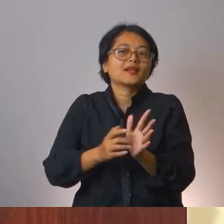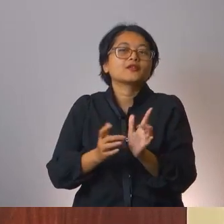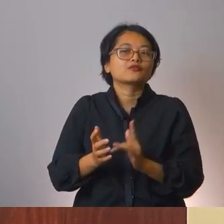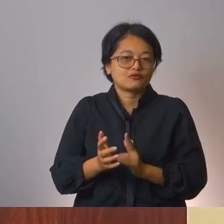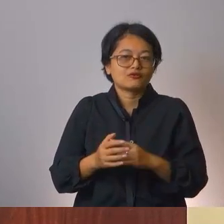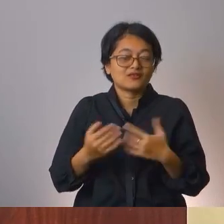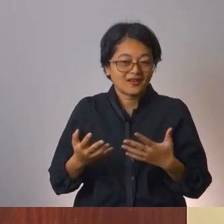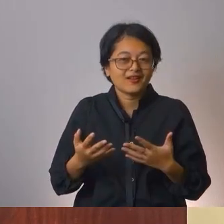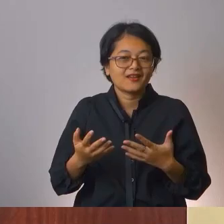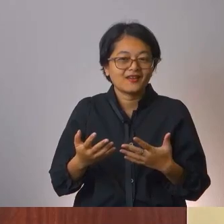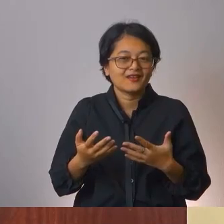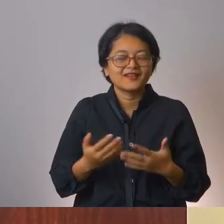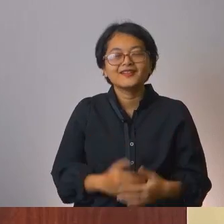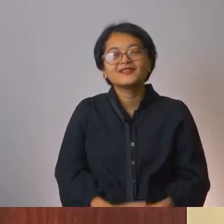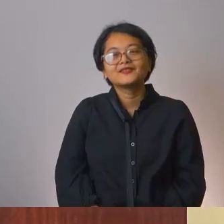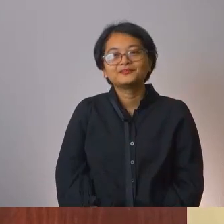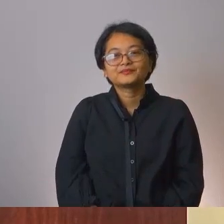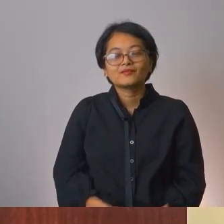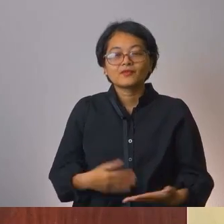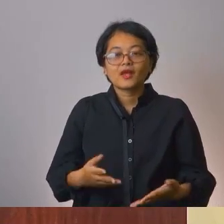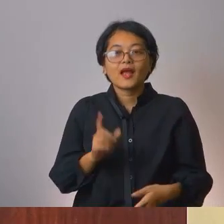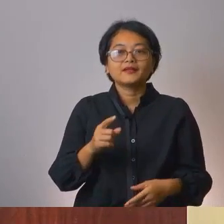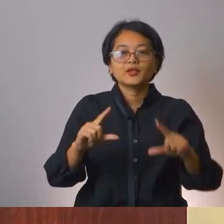Saya ajak kita kembali melihat dalam ayat 8b.